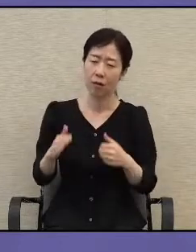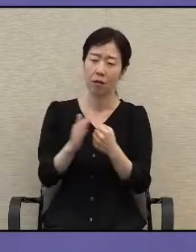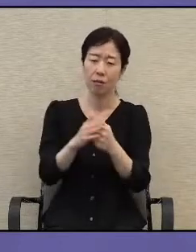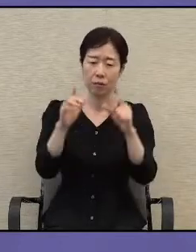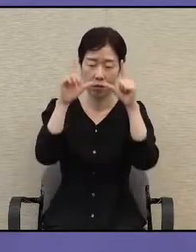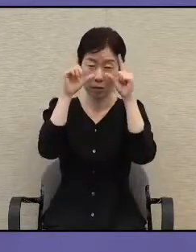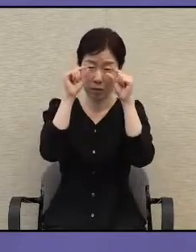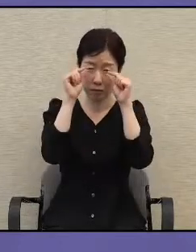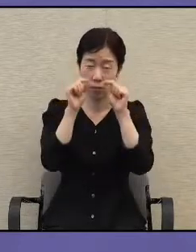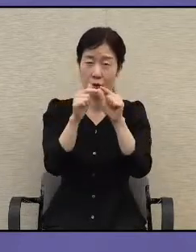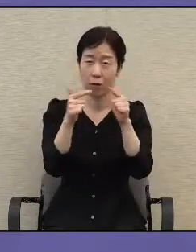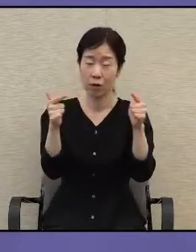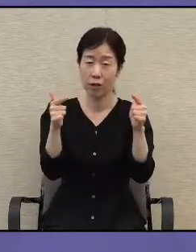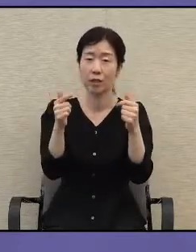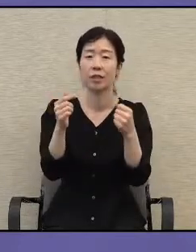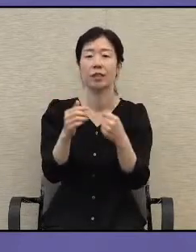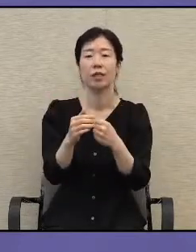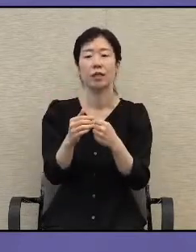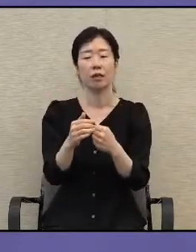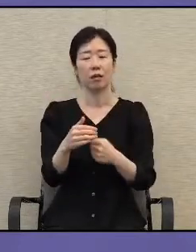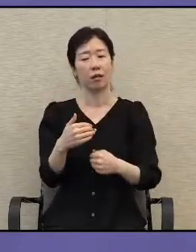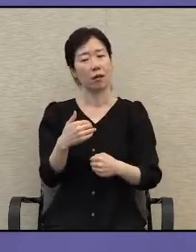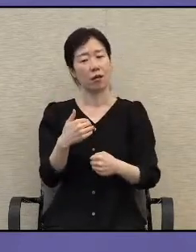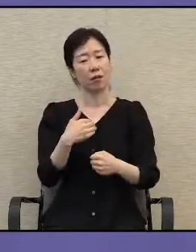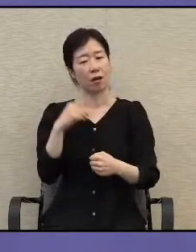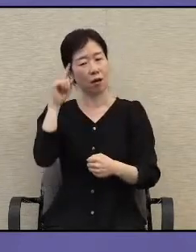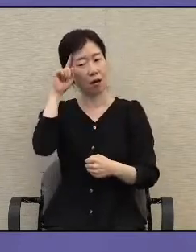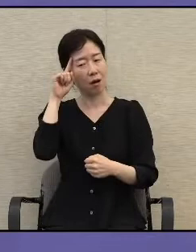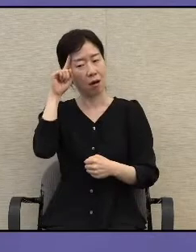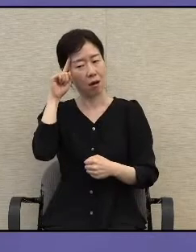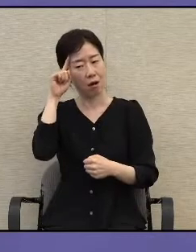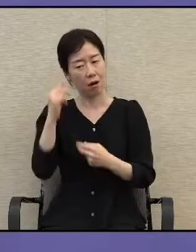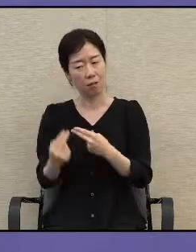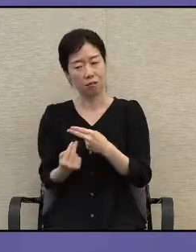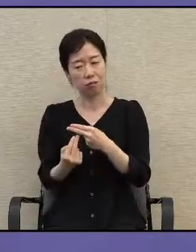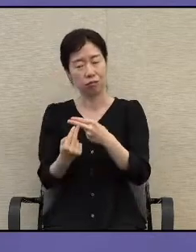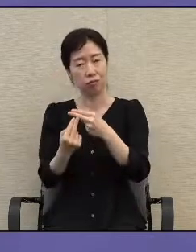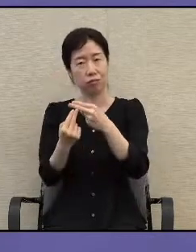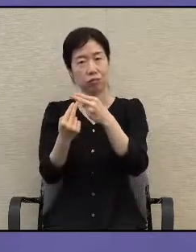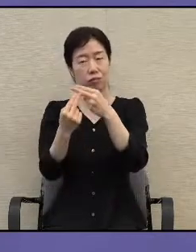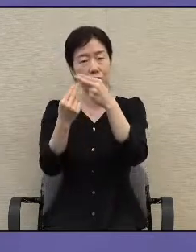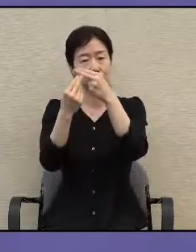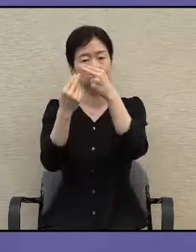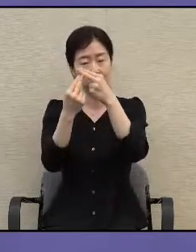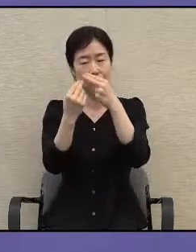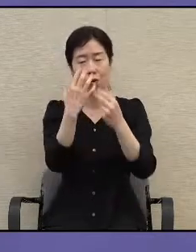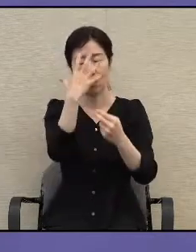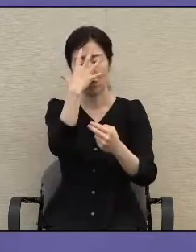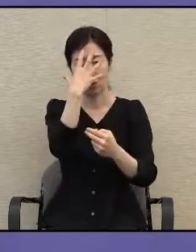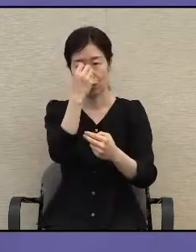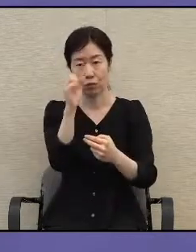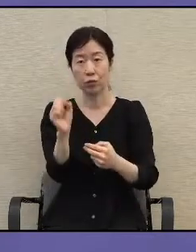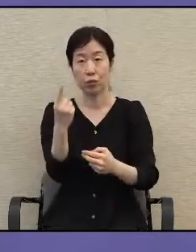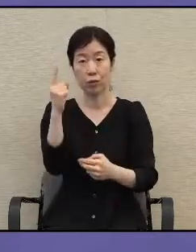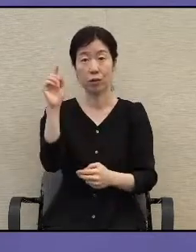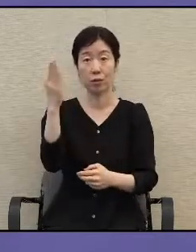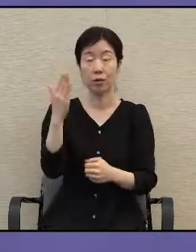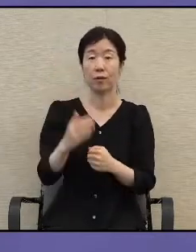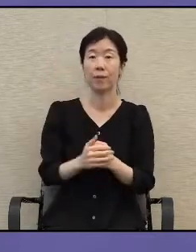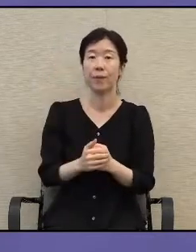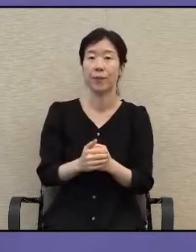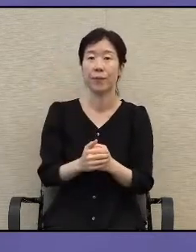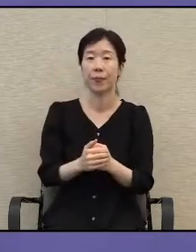이런 감염제나의 장기화에 대한 어떤 정상적인 스트레스 반응의 관점으로 저희가 좀 볼 필요가 있다라는 것이고, 다만